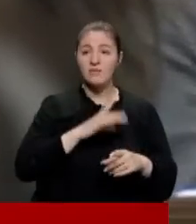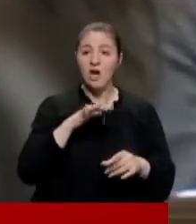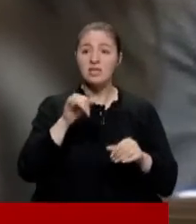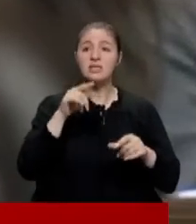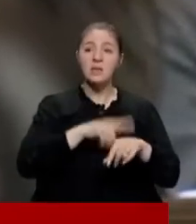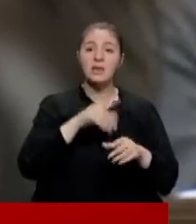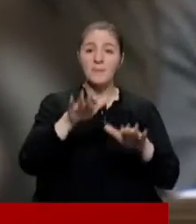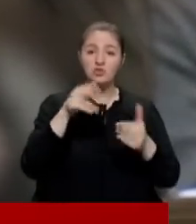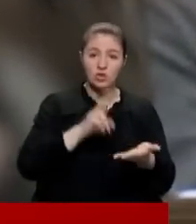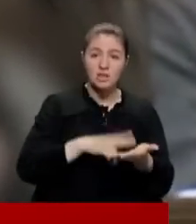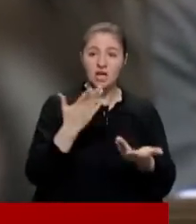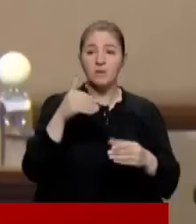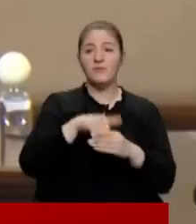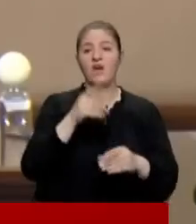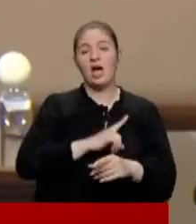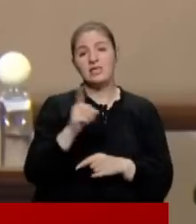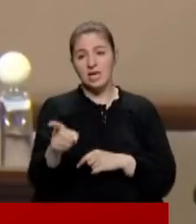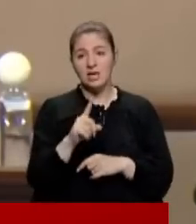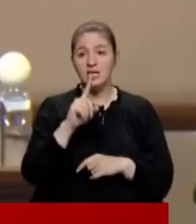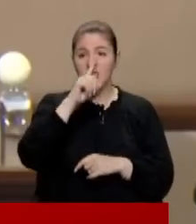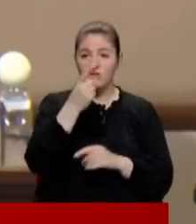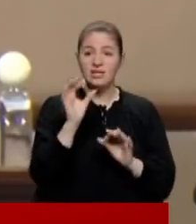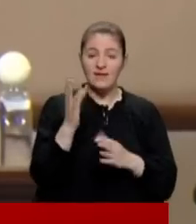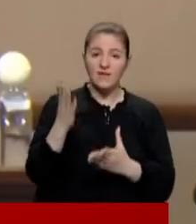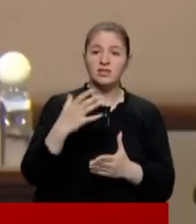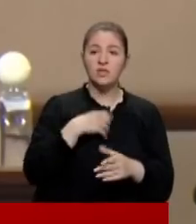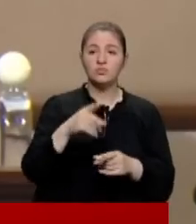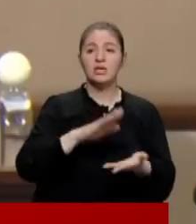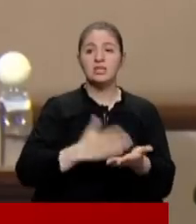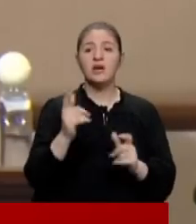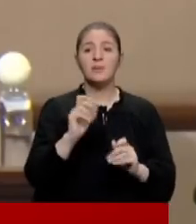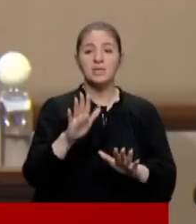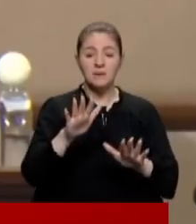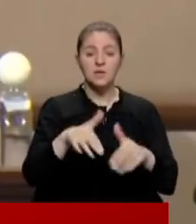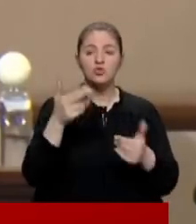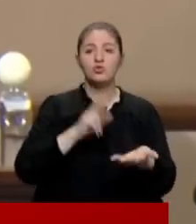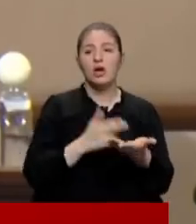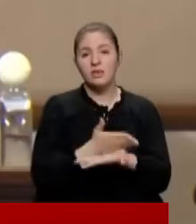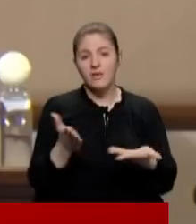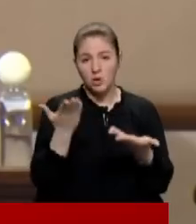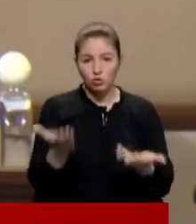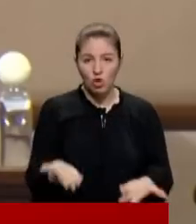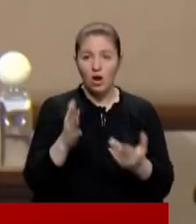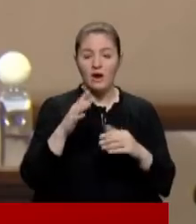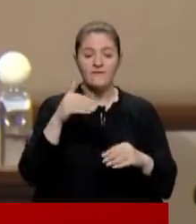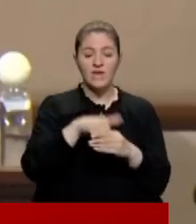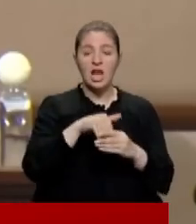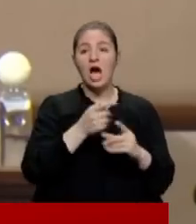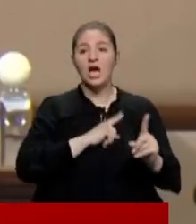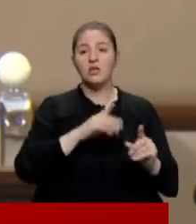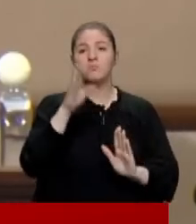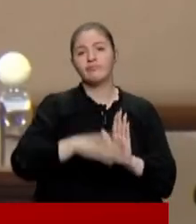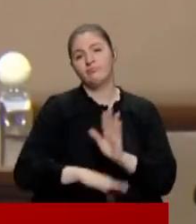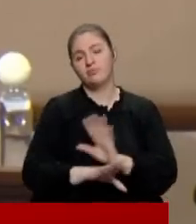aynı zamanda milletvekili adaya sadece sehpa kendisi buradan istifa etmedi meclis üyeliği devam ediyor milletvekili adaylığı